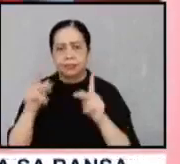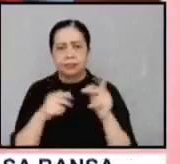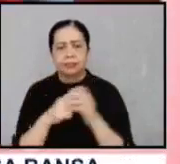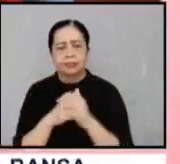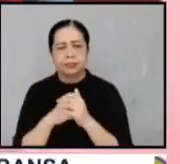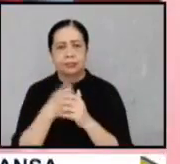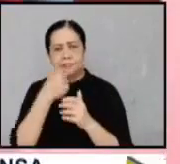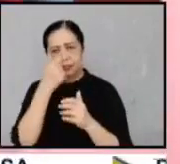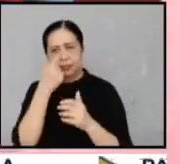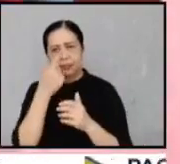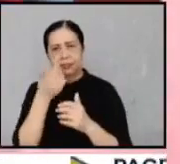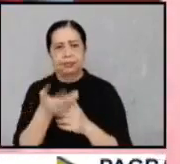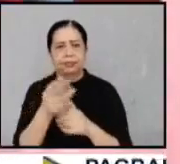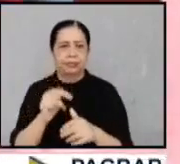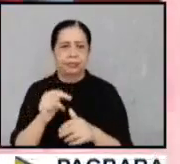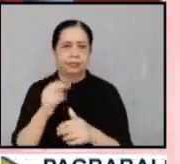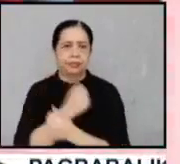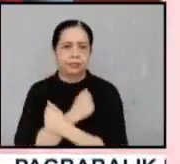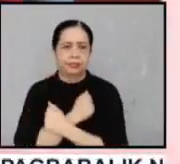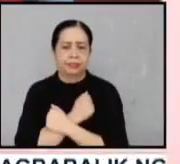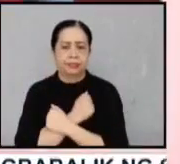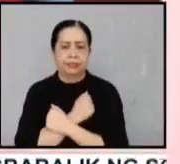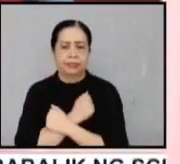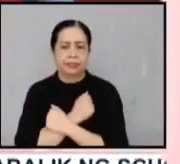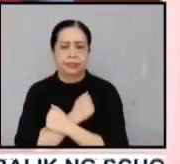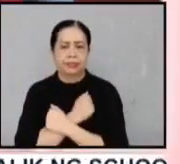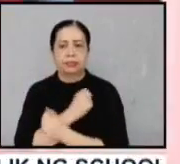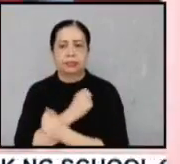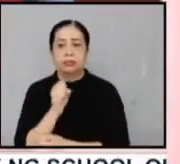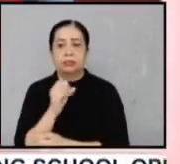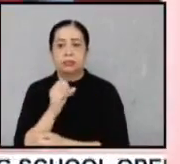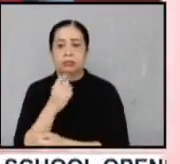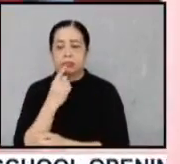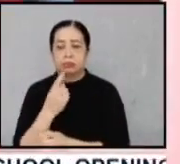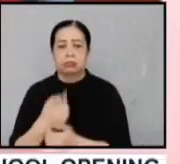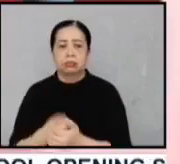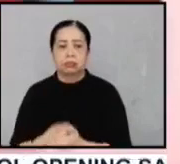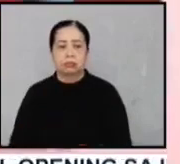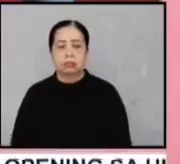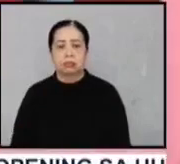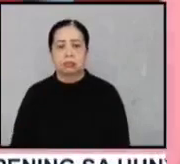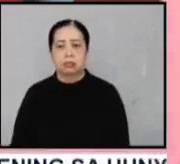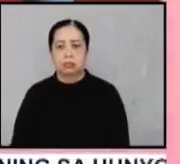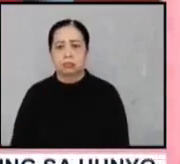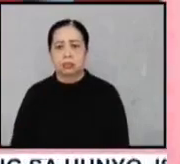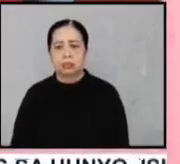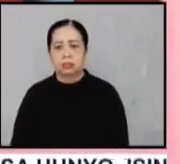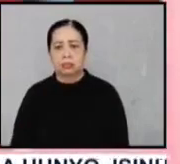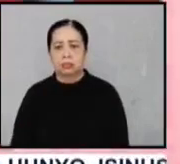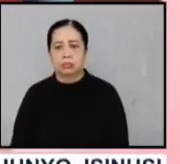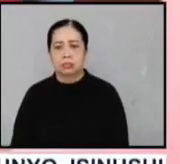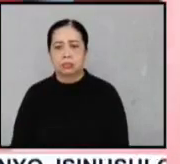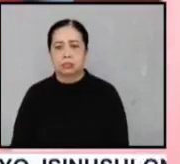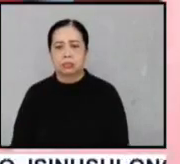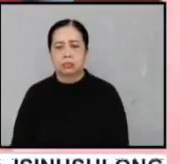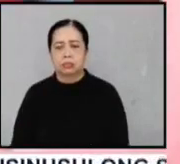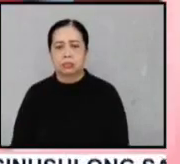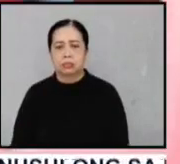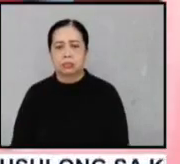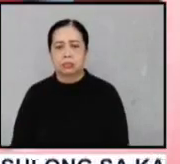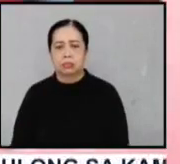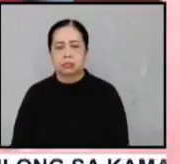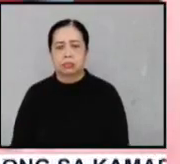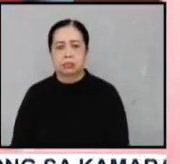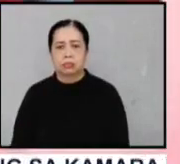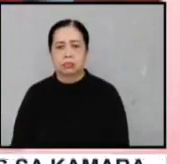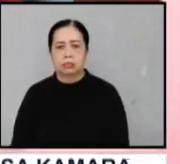kailangan nila yung pagmamahal. Kaya ang sabi ko nga po, sa mga may